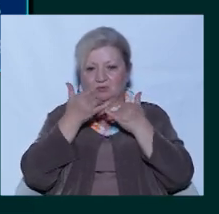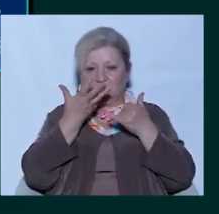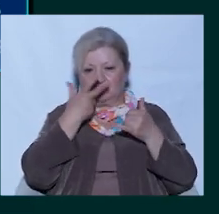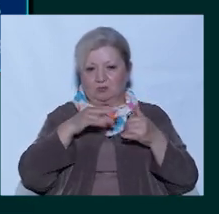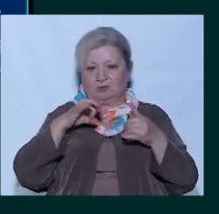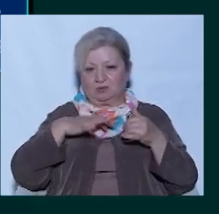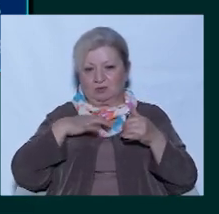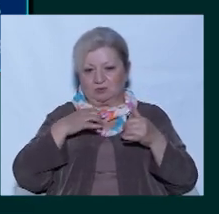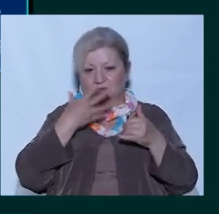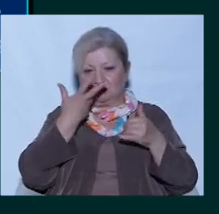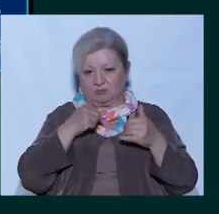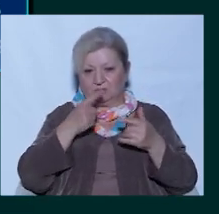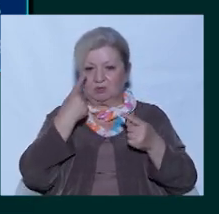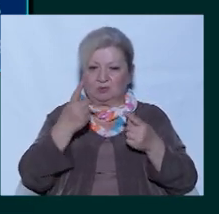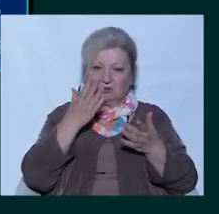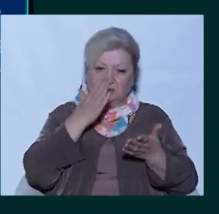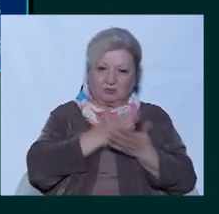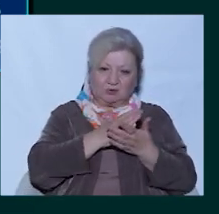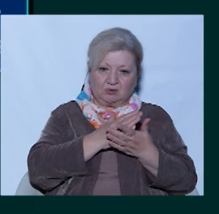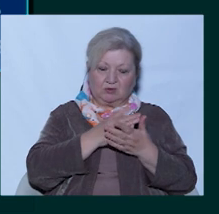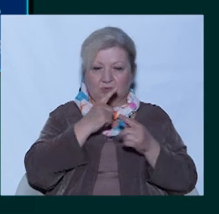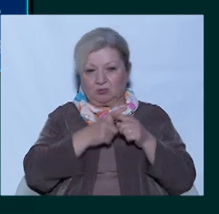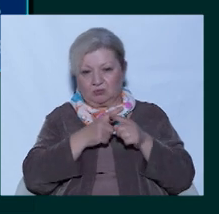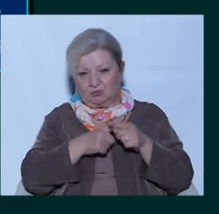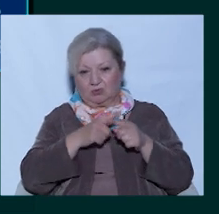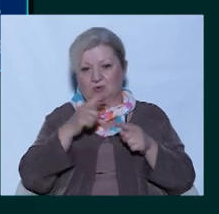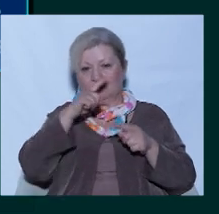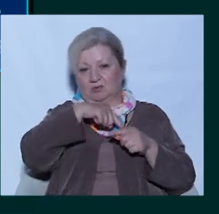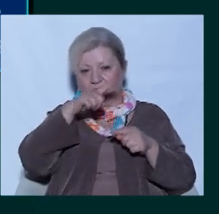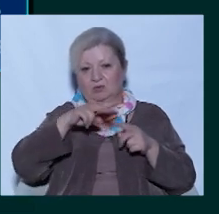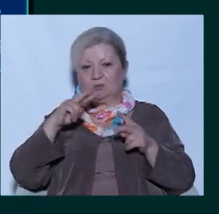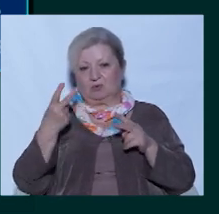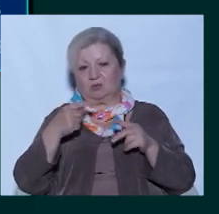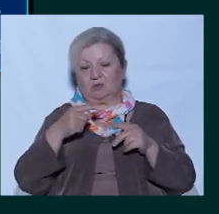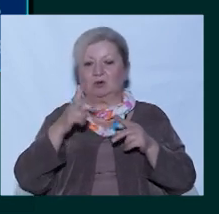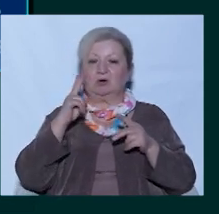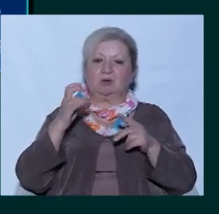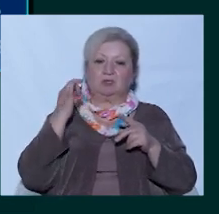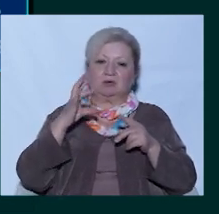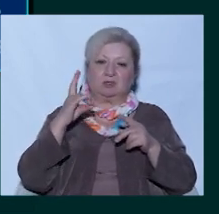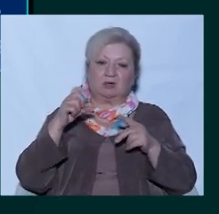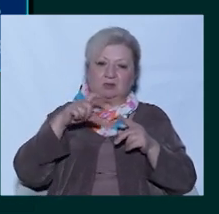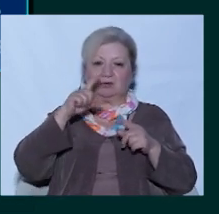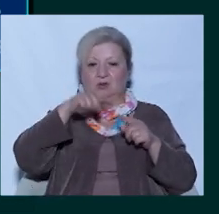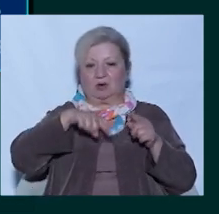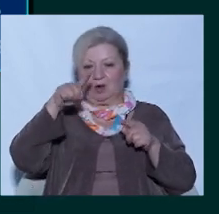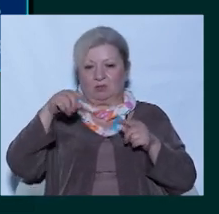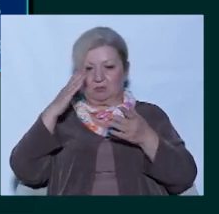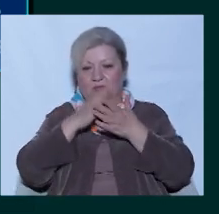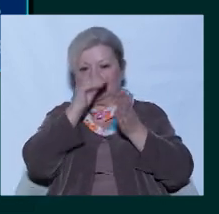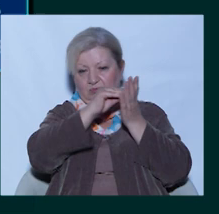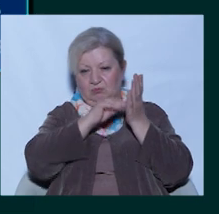და თეთრი ფერის, ერთი არის პოტენციური ენერგიის ცვლილების გრაფიკი და მეორე კინეტიკური ენერგიის გრაფიკი, რომლებიც თუ